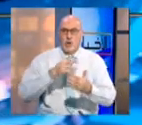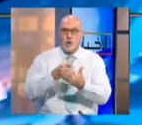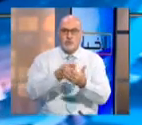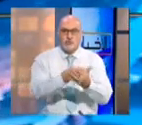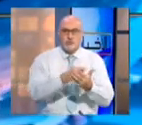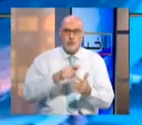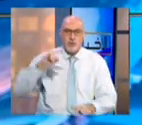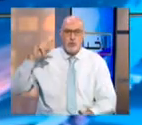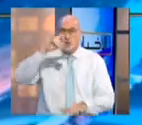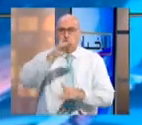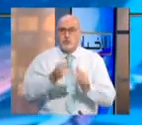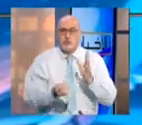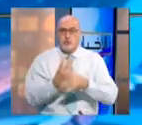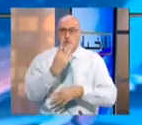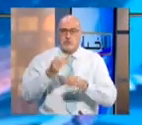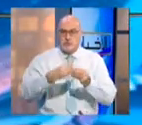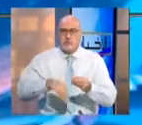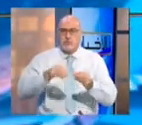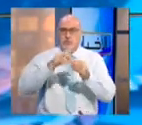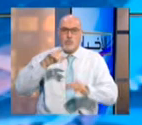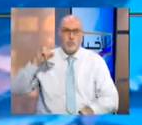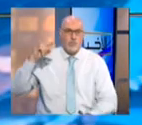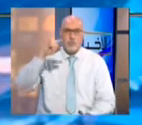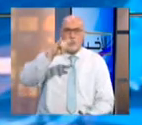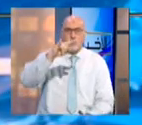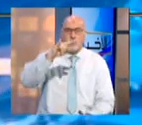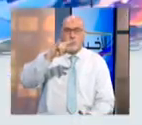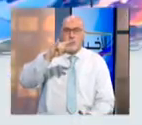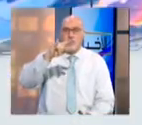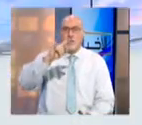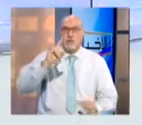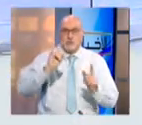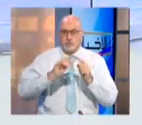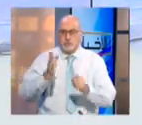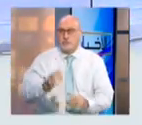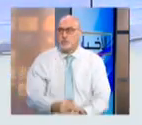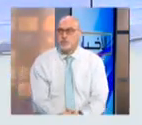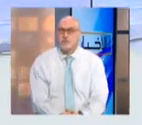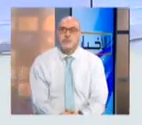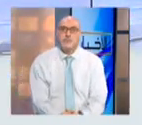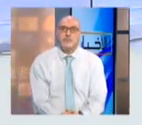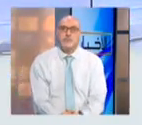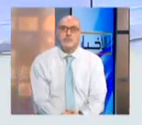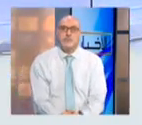الطائرات الجديدة تدعيما للأسطول الجوي الجزائري. حنان بريو والتفاصيل.